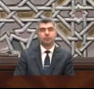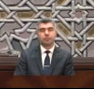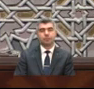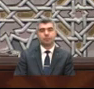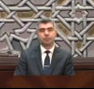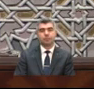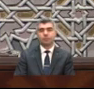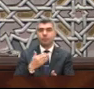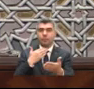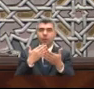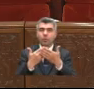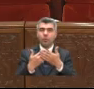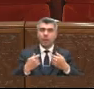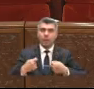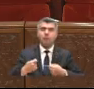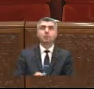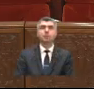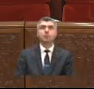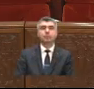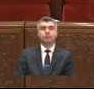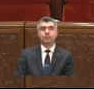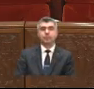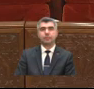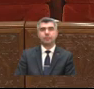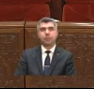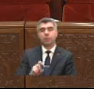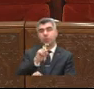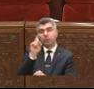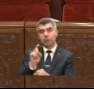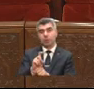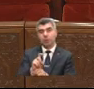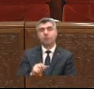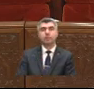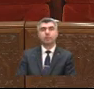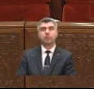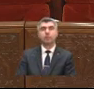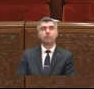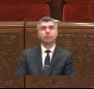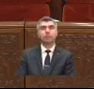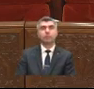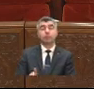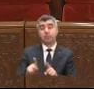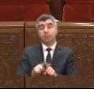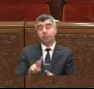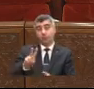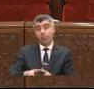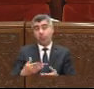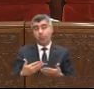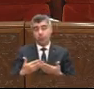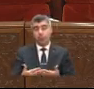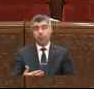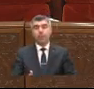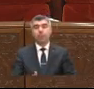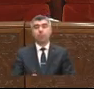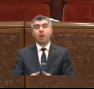شكرا سيدة الرئيسة، شكرا السيد النائب المحترم على هذا السؤال المطروح. في الواقع اليوم كما تعلمون فالوزارة